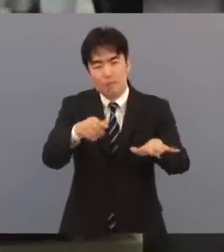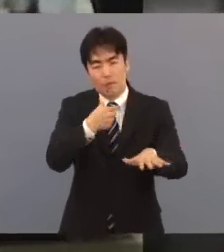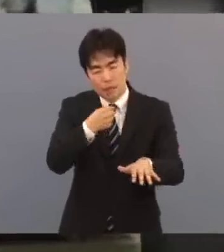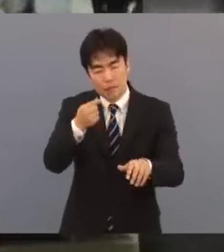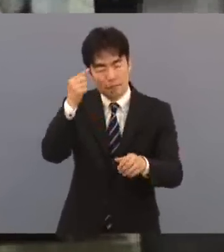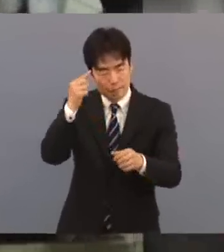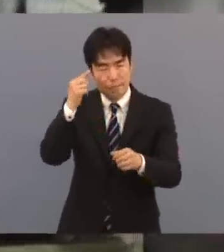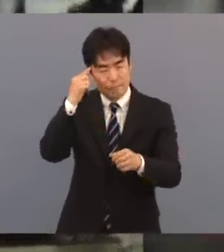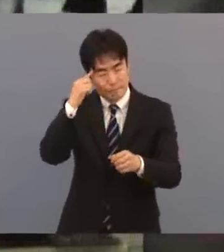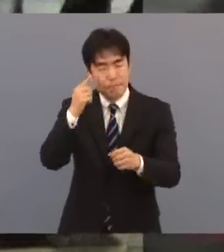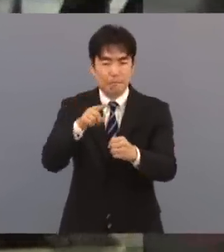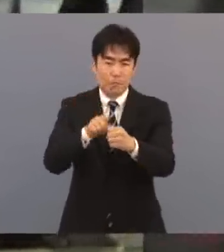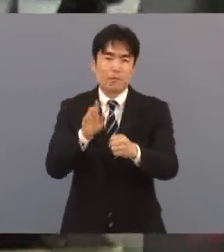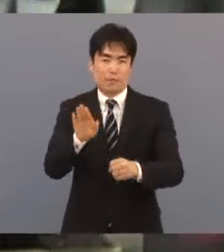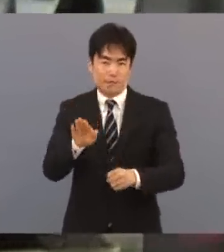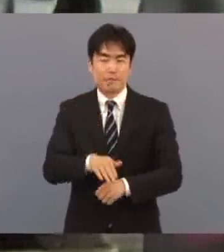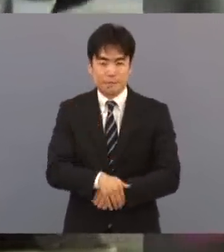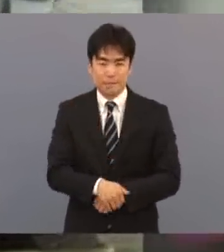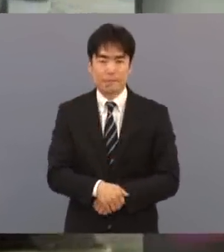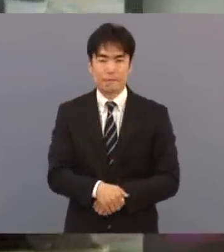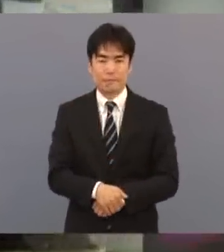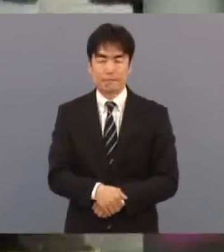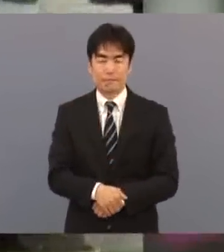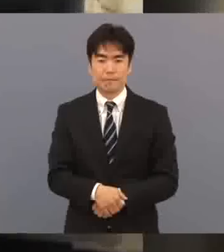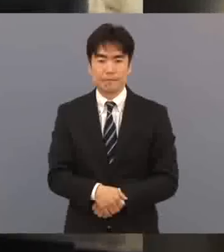催しているもの。